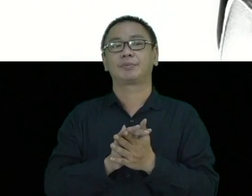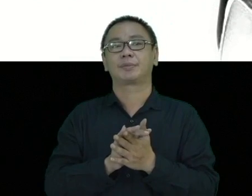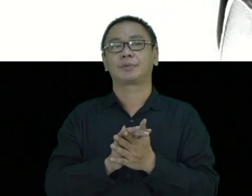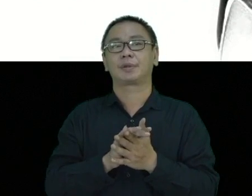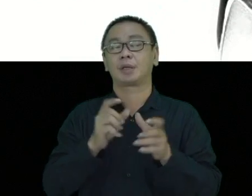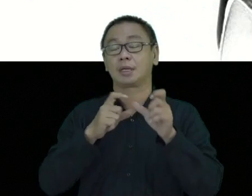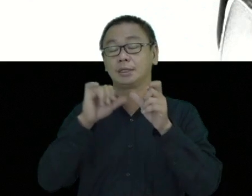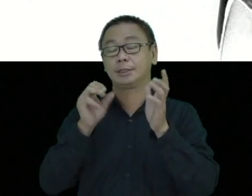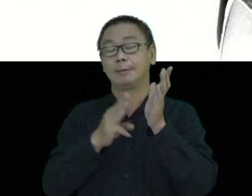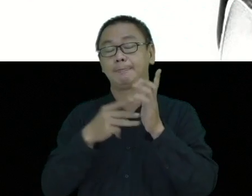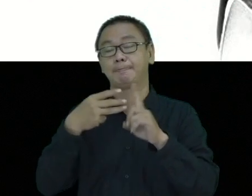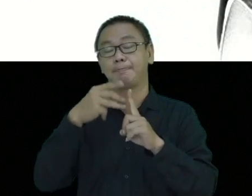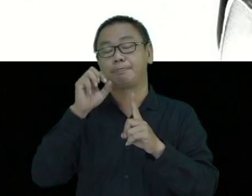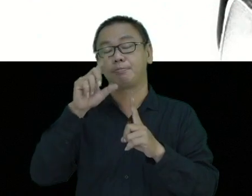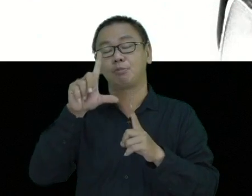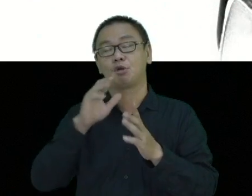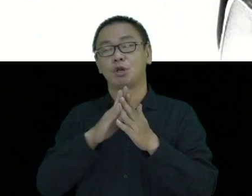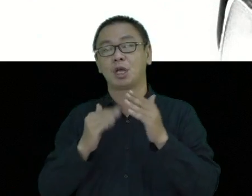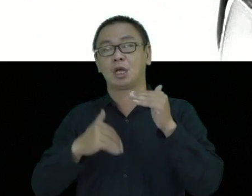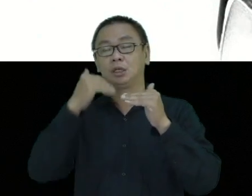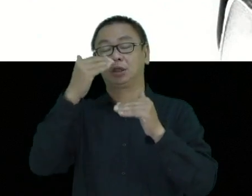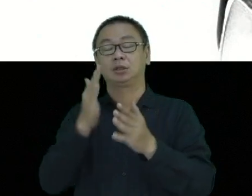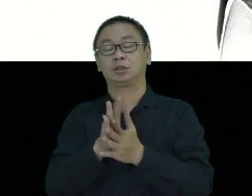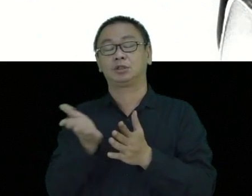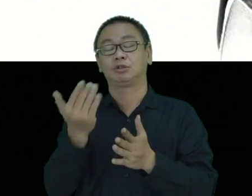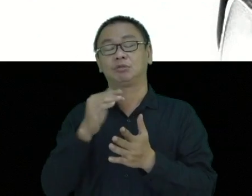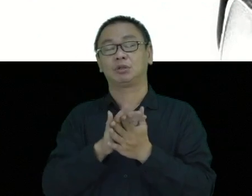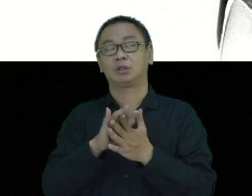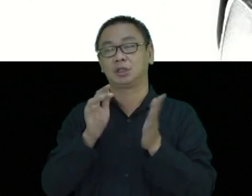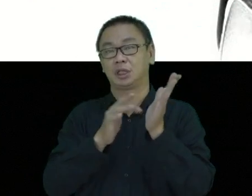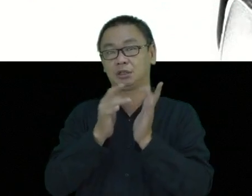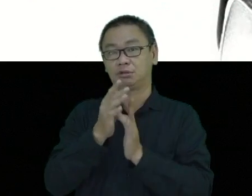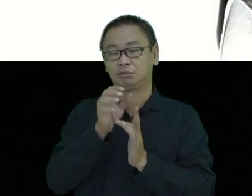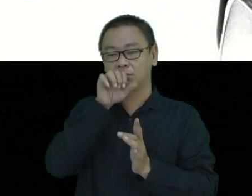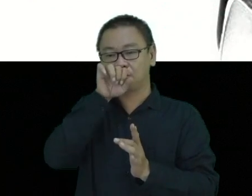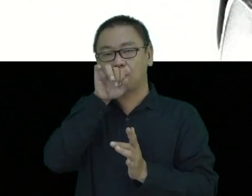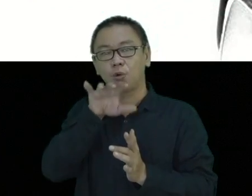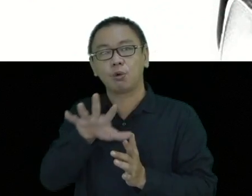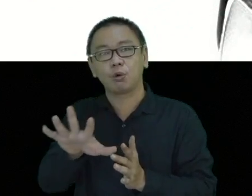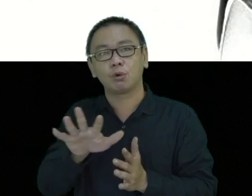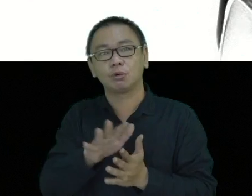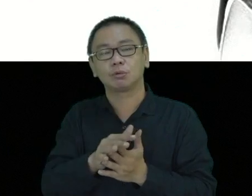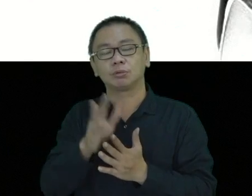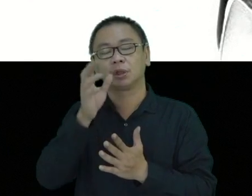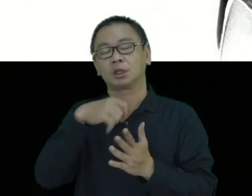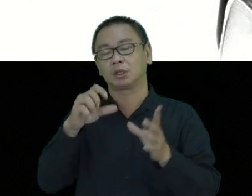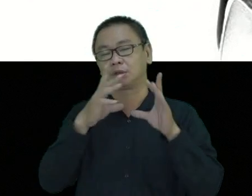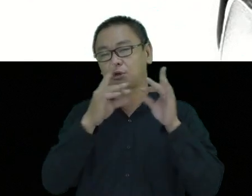atas hidup itu adalah Yesus menghembusi mereka dengan apa? Roh